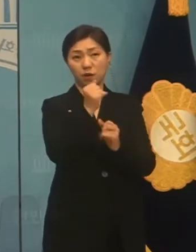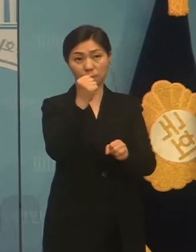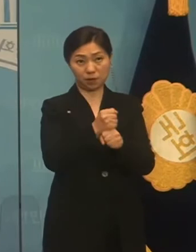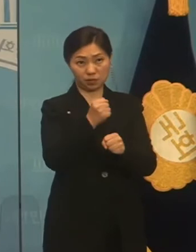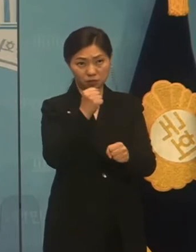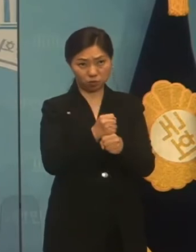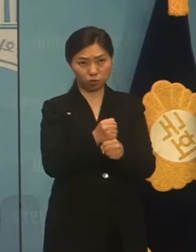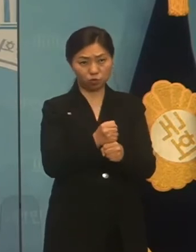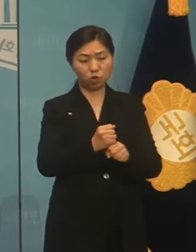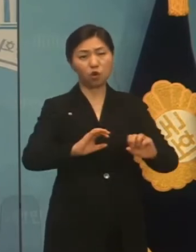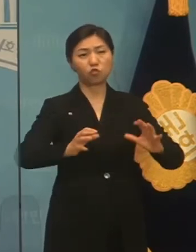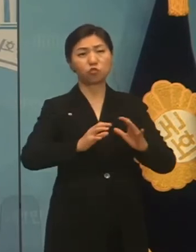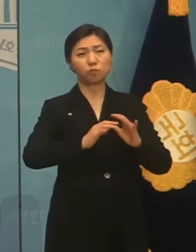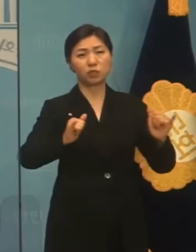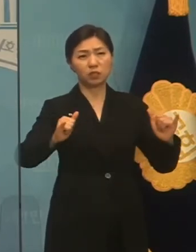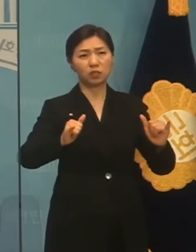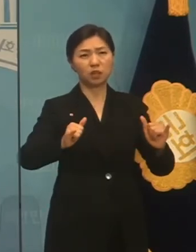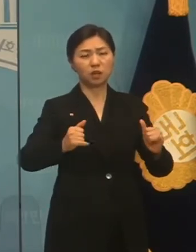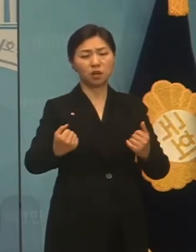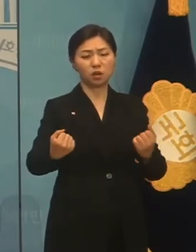용기와 희망을 주어야 합니다.